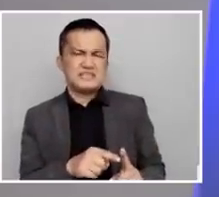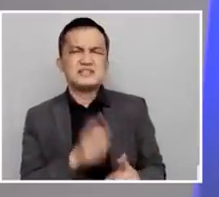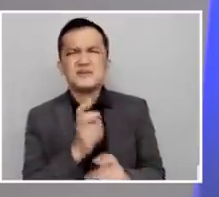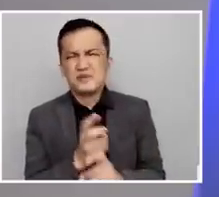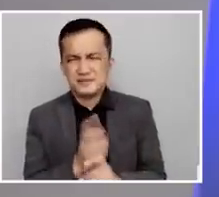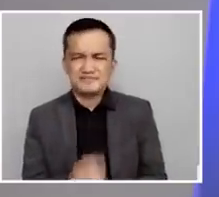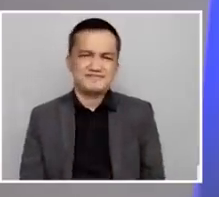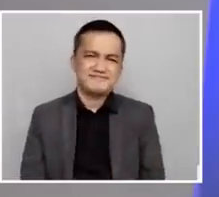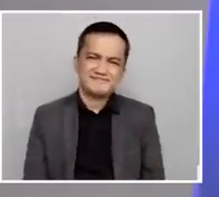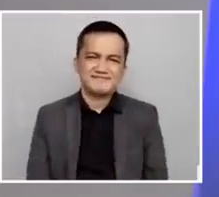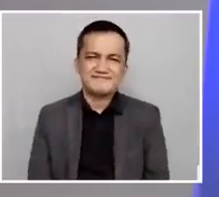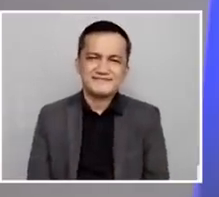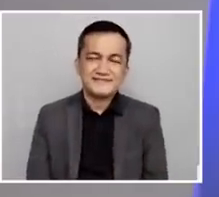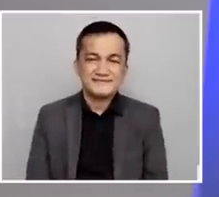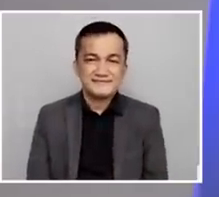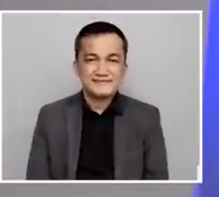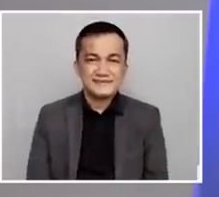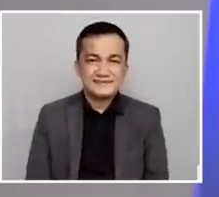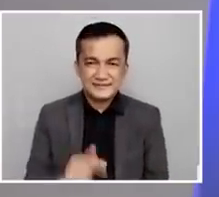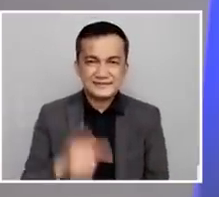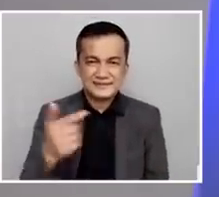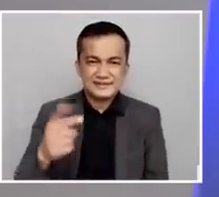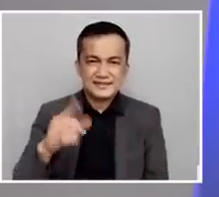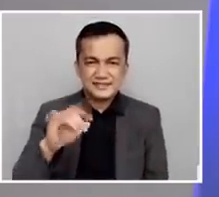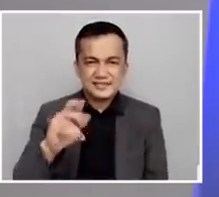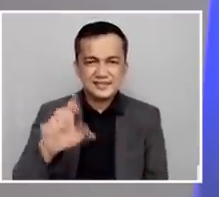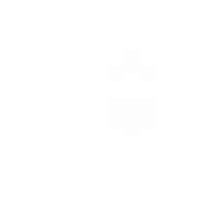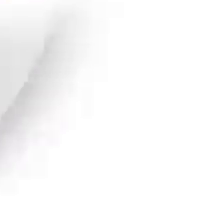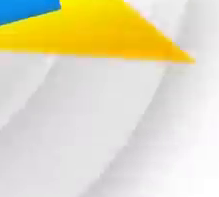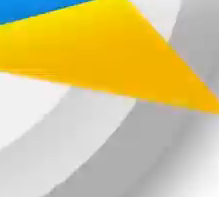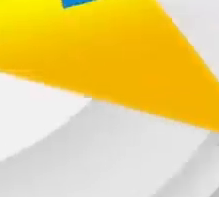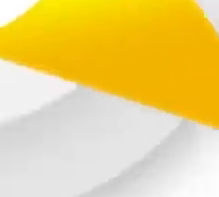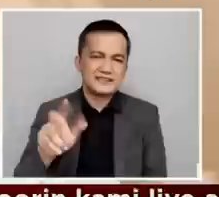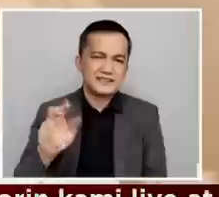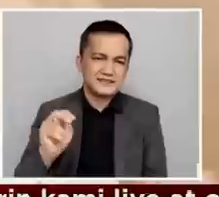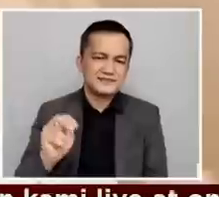ito. Nagpapatrol, Ganiel Krishnan.